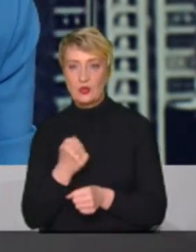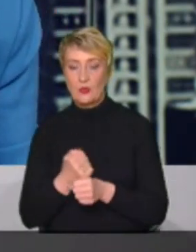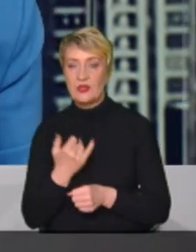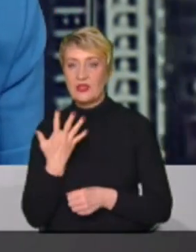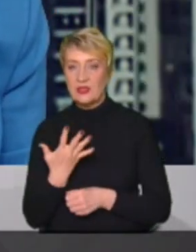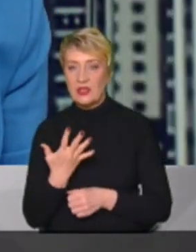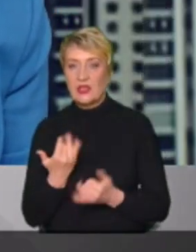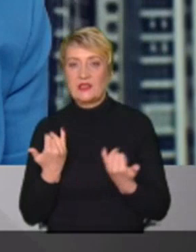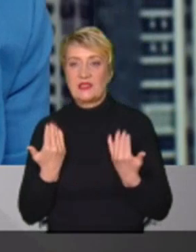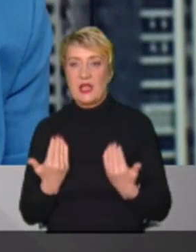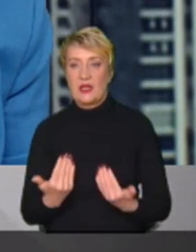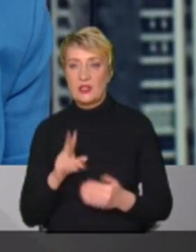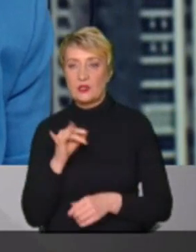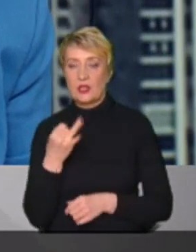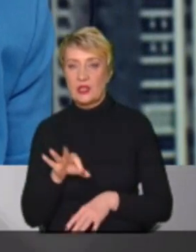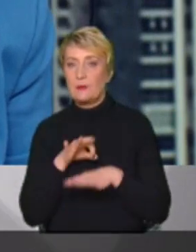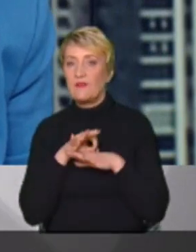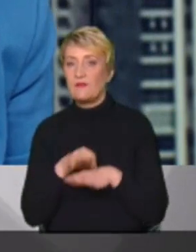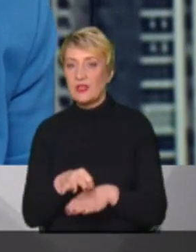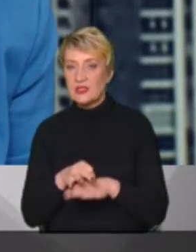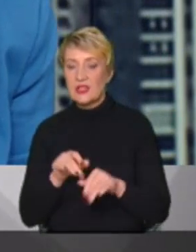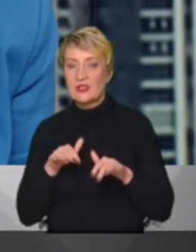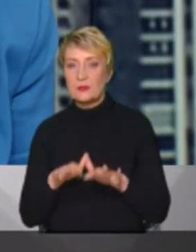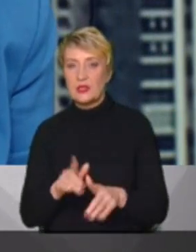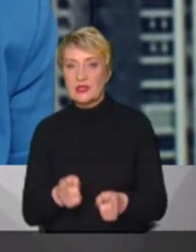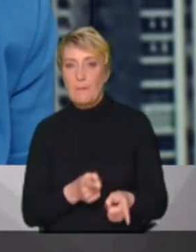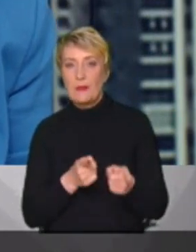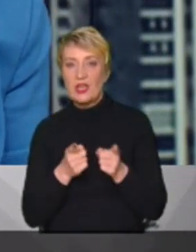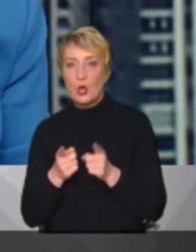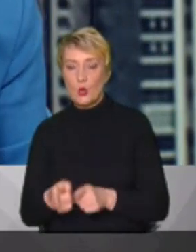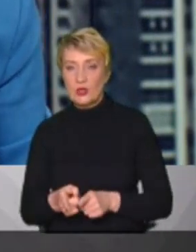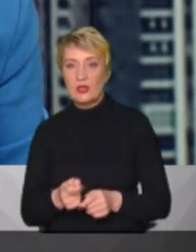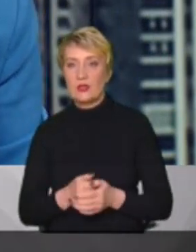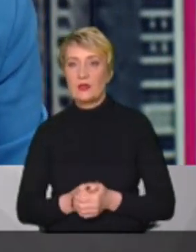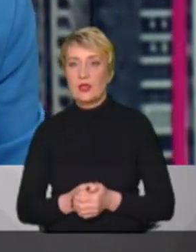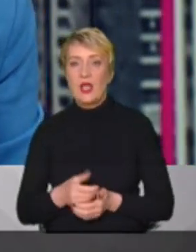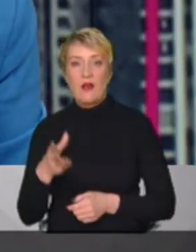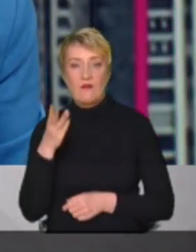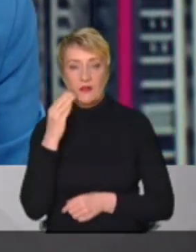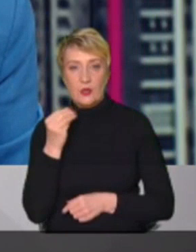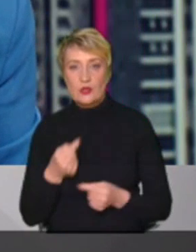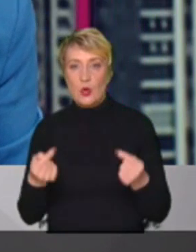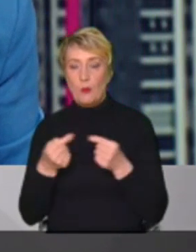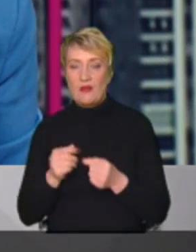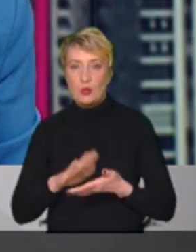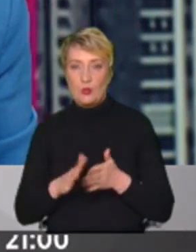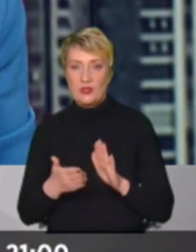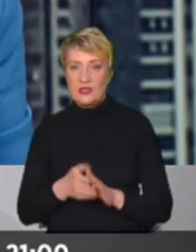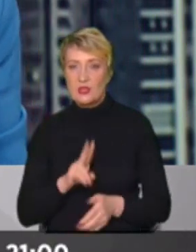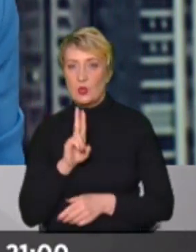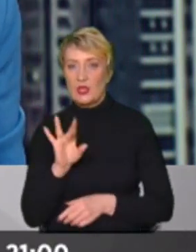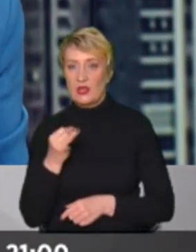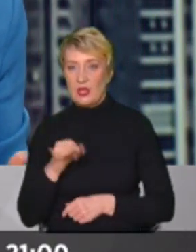доцільно зараз з Китаєм вести такі справи і переходити туди, йти туди, враховуючи таку певну позицію Китаю, що